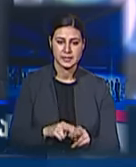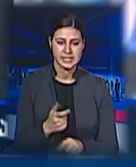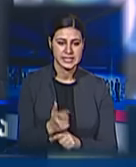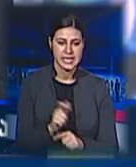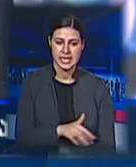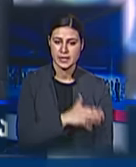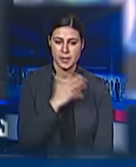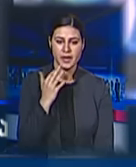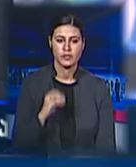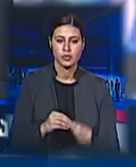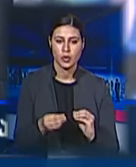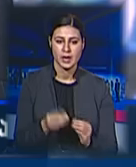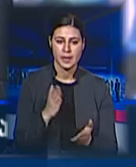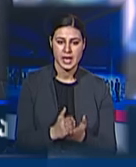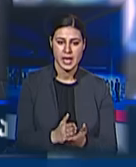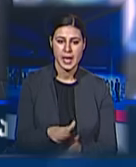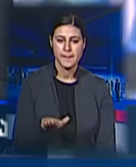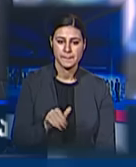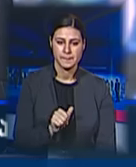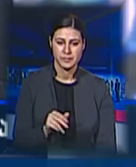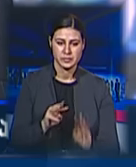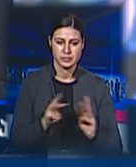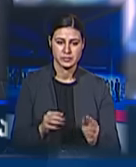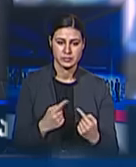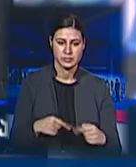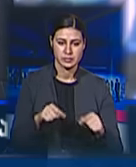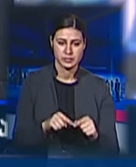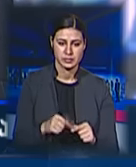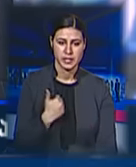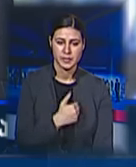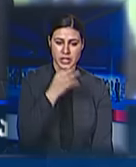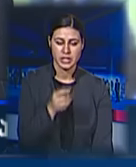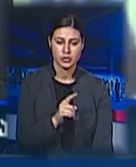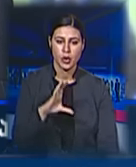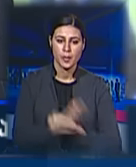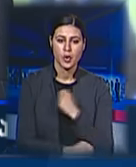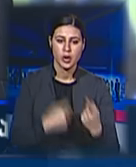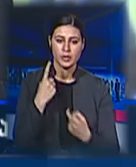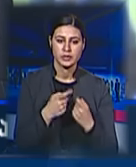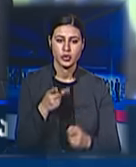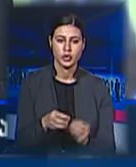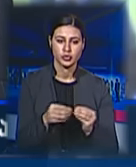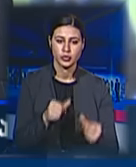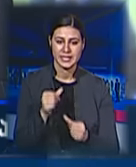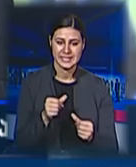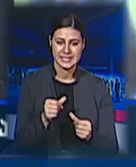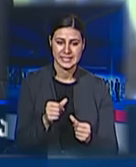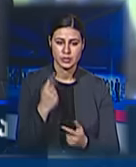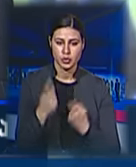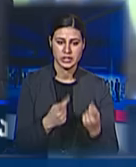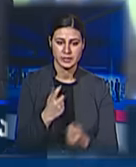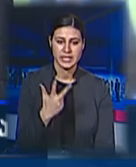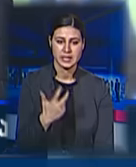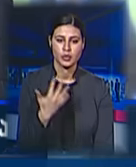ბევრი პრობლემები ახლავს თან მიკროსაფინანსო ორგანიზაციებს. მინდა გითხრათ, რომ უკვე ბოლო მონაცემებით, 2015 წლის მონაცემებით